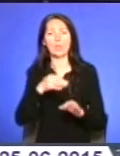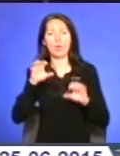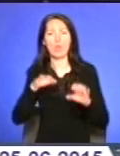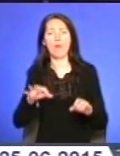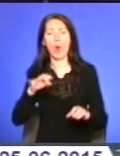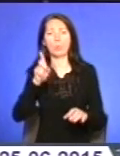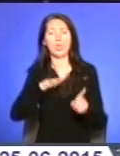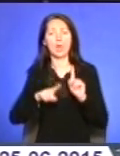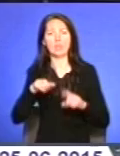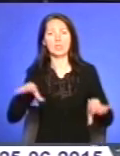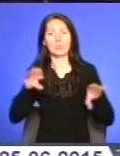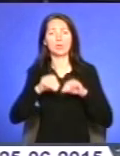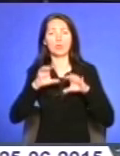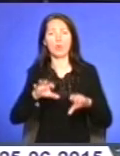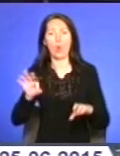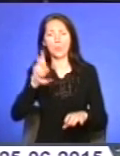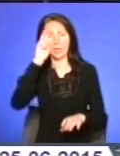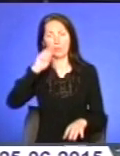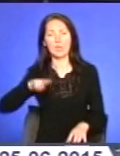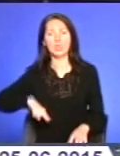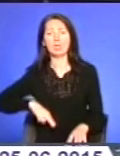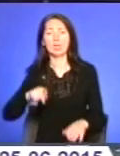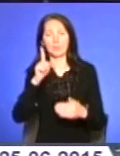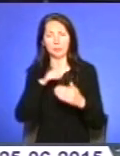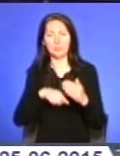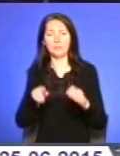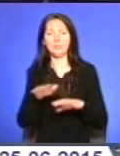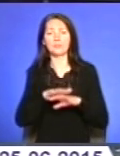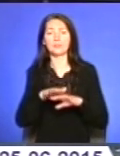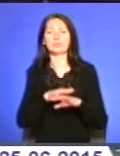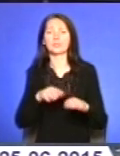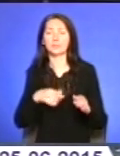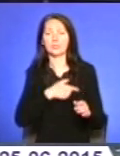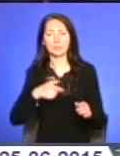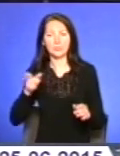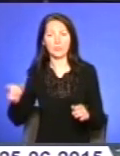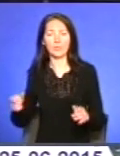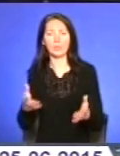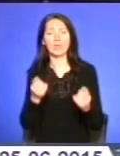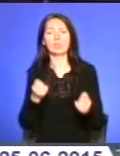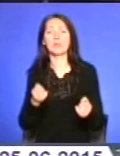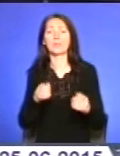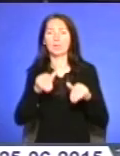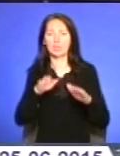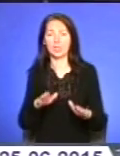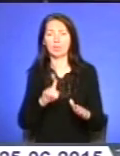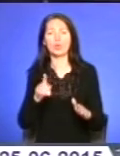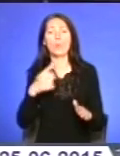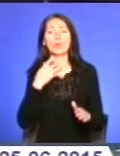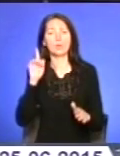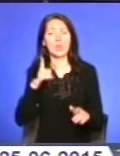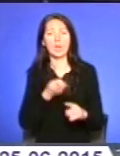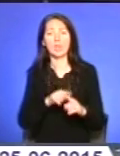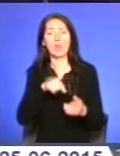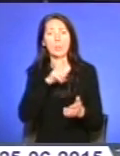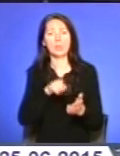спільно з головою облдержадміністрації переконали народних обранців прийняти доленосні для краю рішення. За що проголосували та які питання